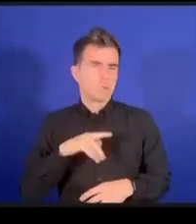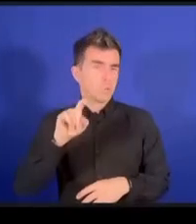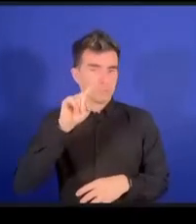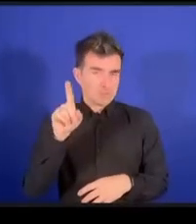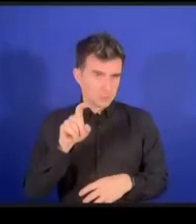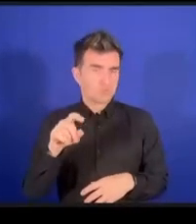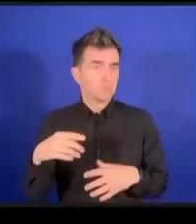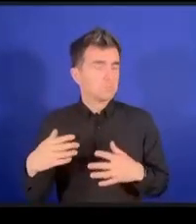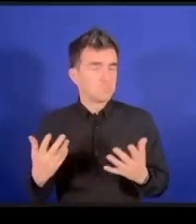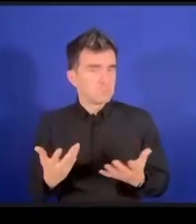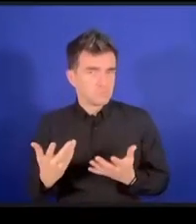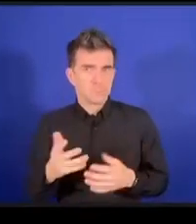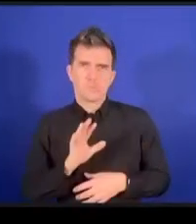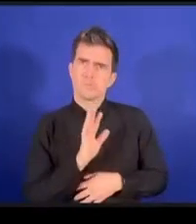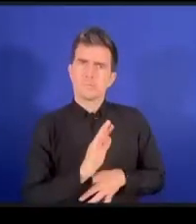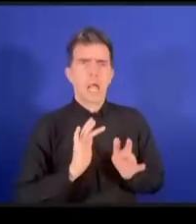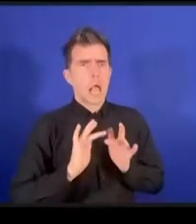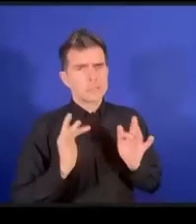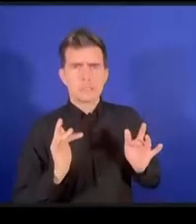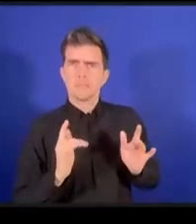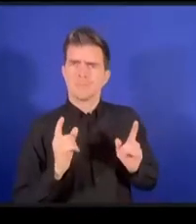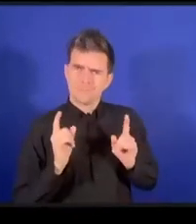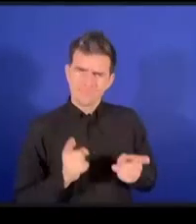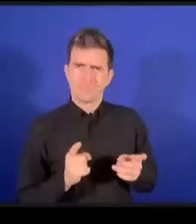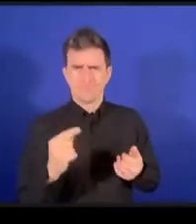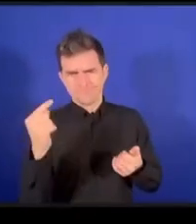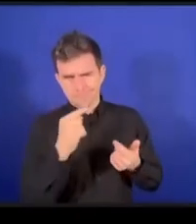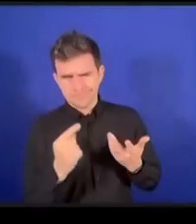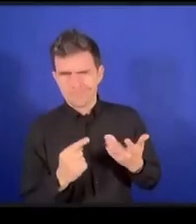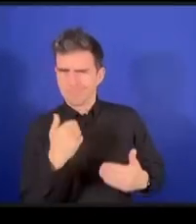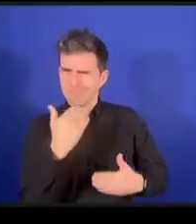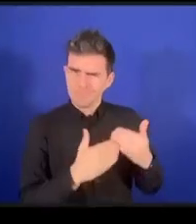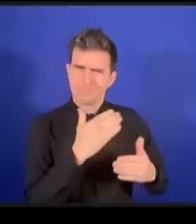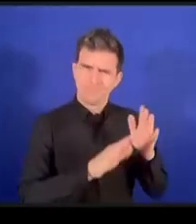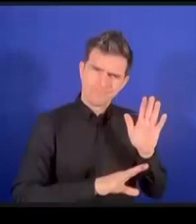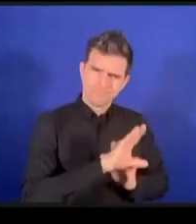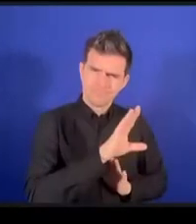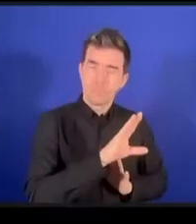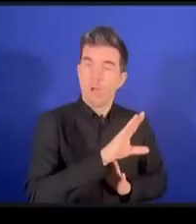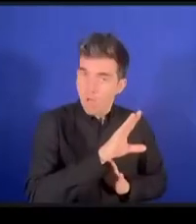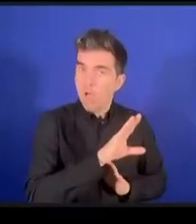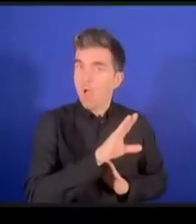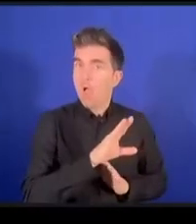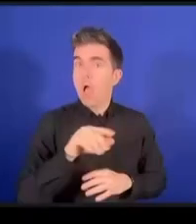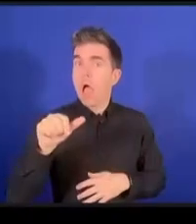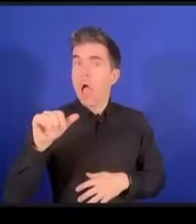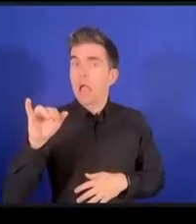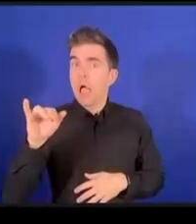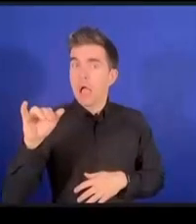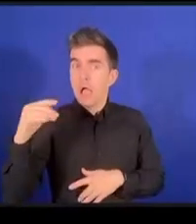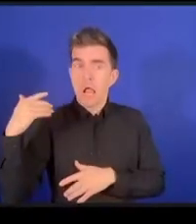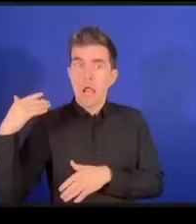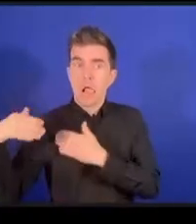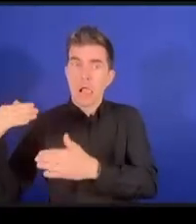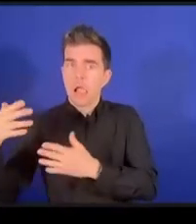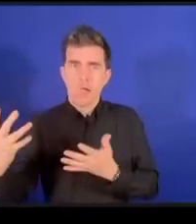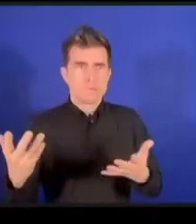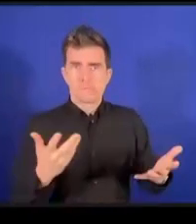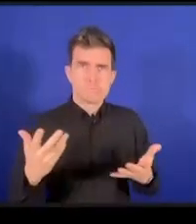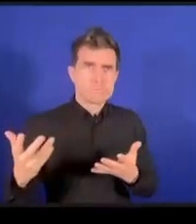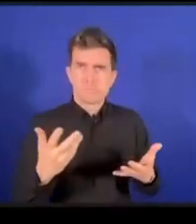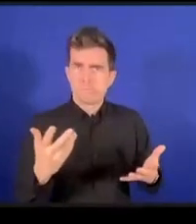ценности интернета которые мы пытаемся построить и или же вы считаете что искусственный интеллект можно привлечь к